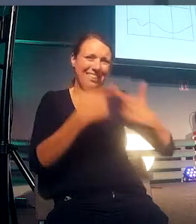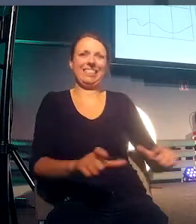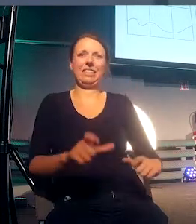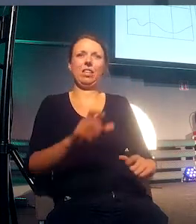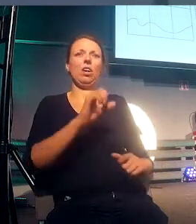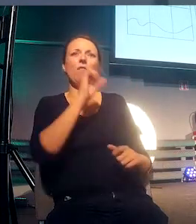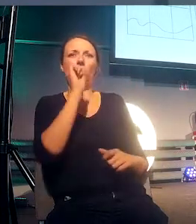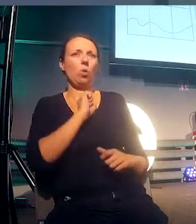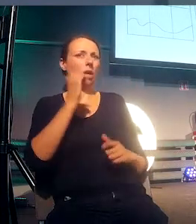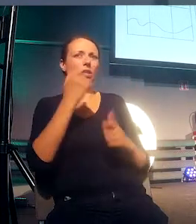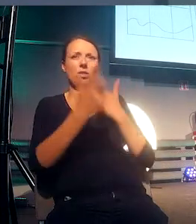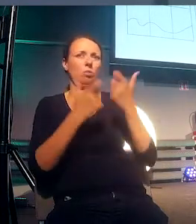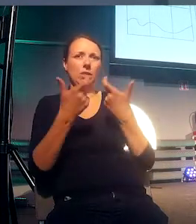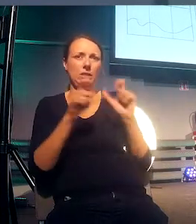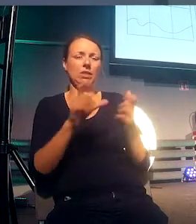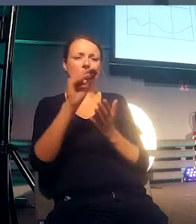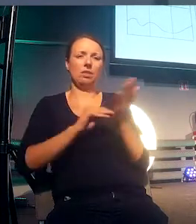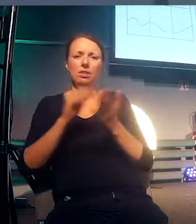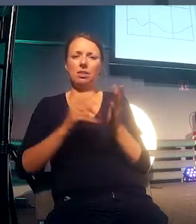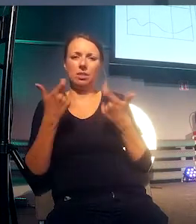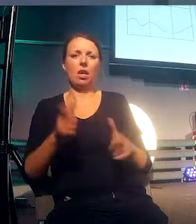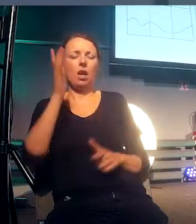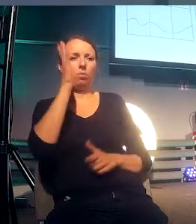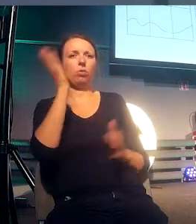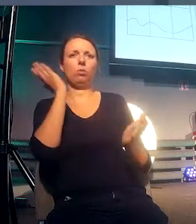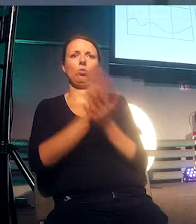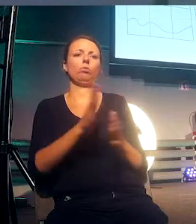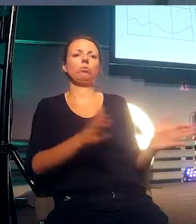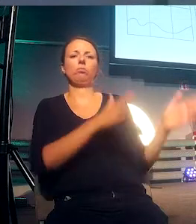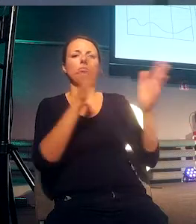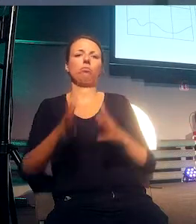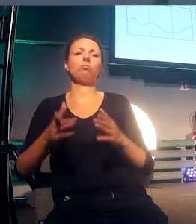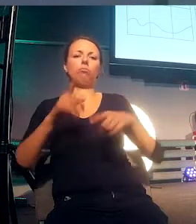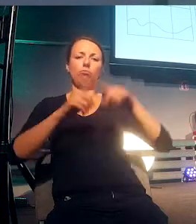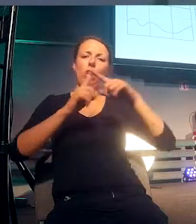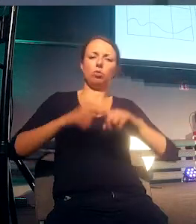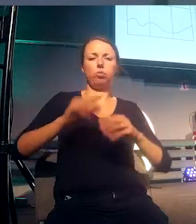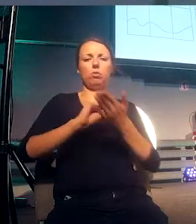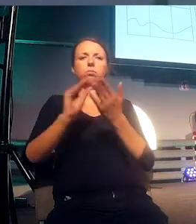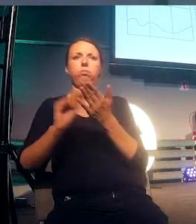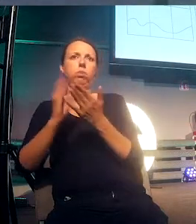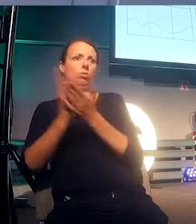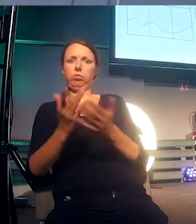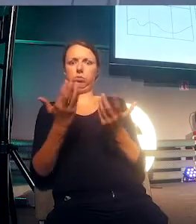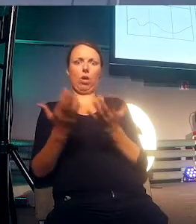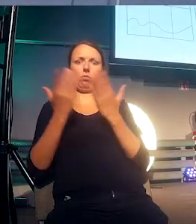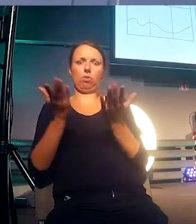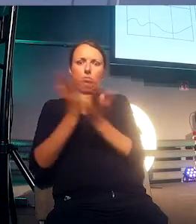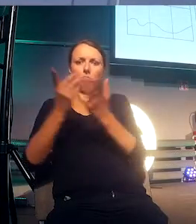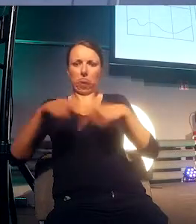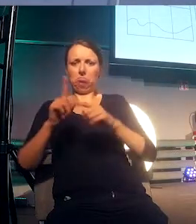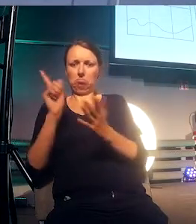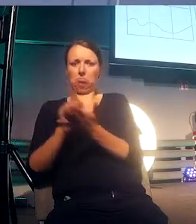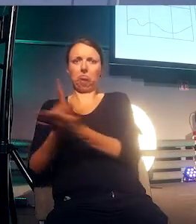na żadnych z zajęć, a następnie szli na klasówkę i wszystko potrafili odtworzyć ze słuchu.